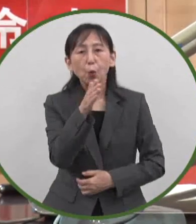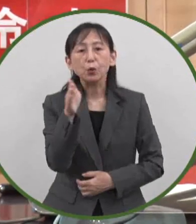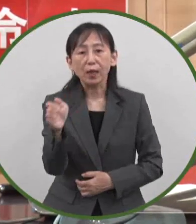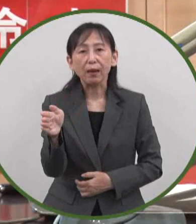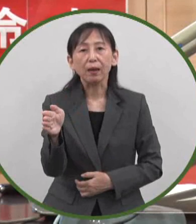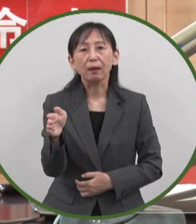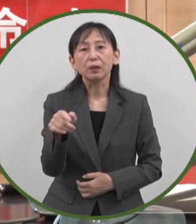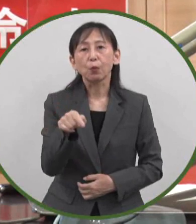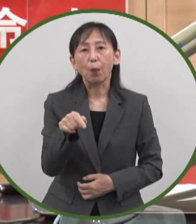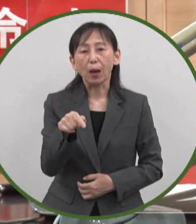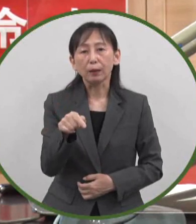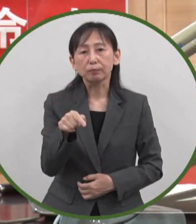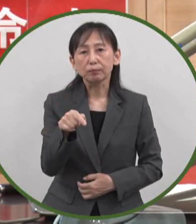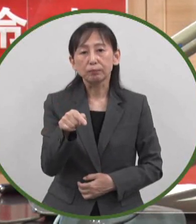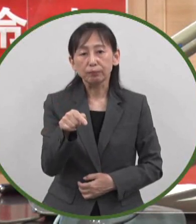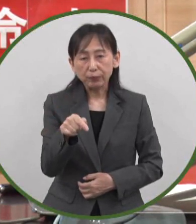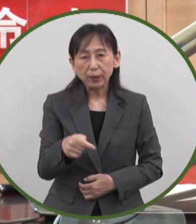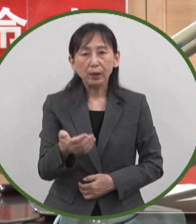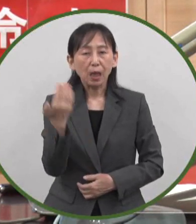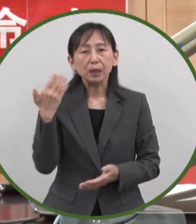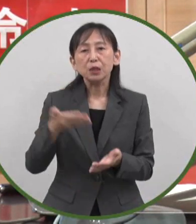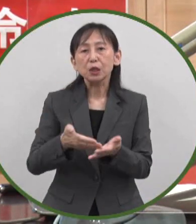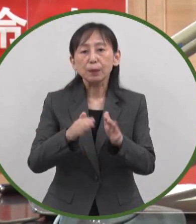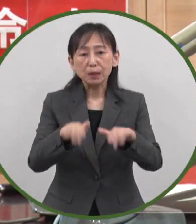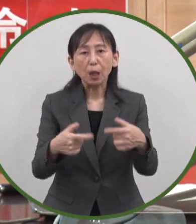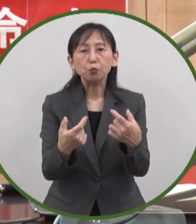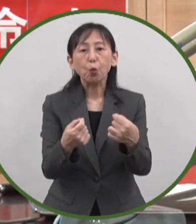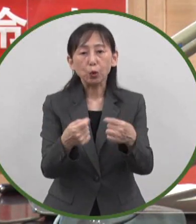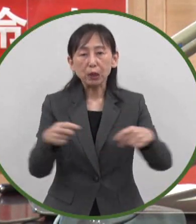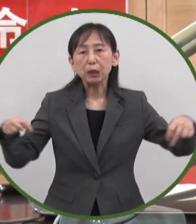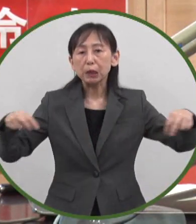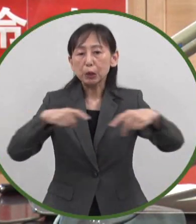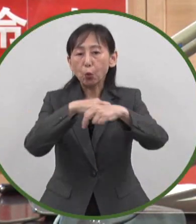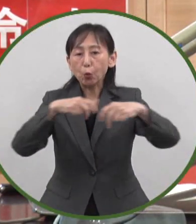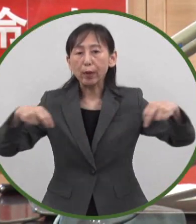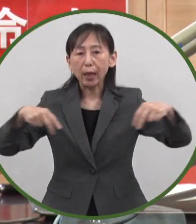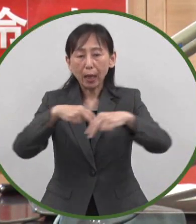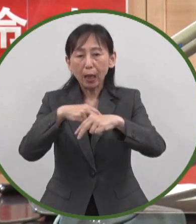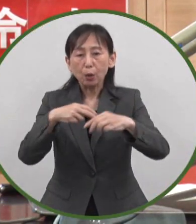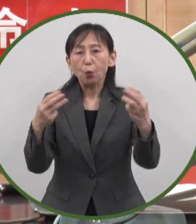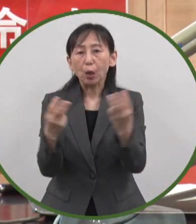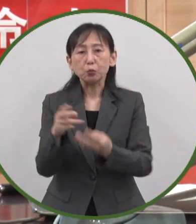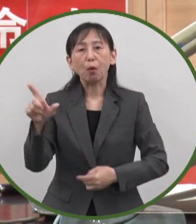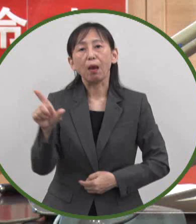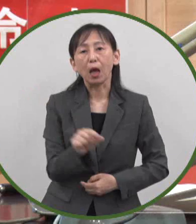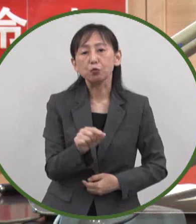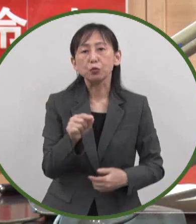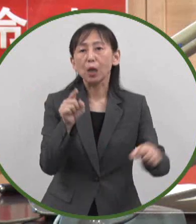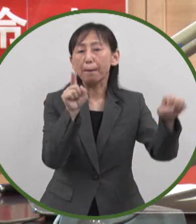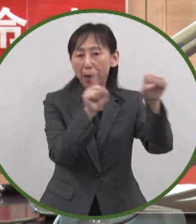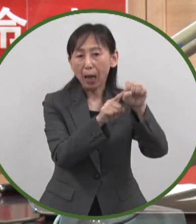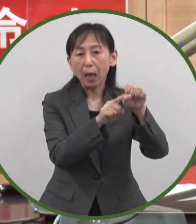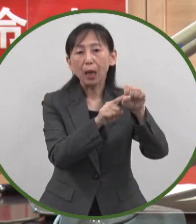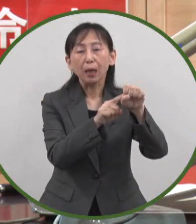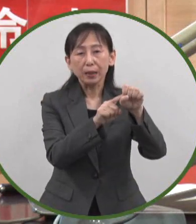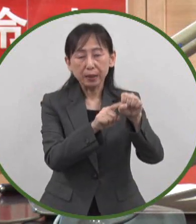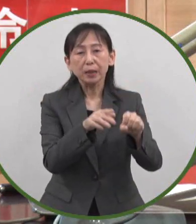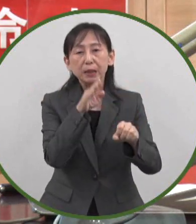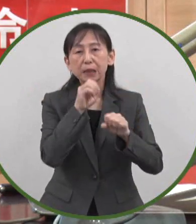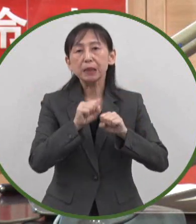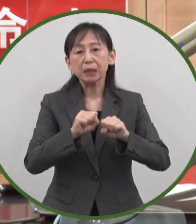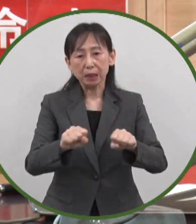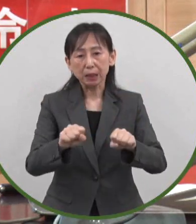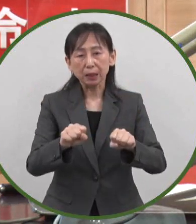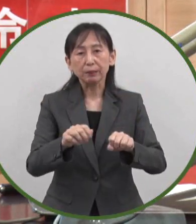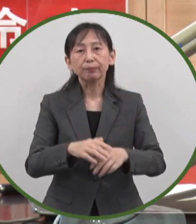要請は、あのご説明しているとおり人手の抑制対策として実施しているということから、ま